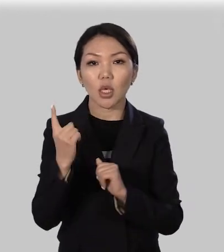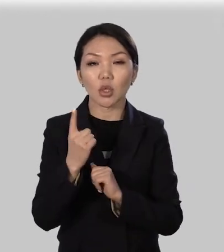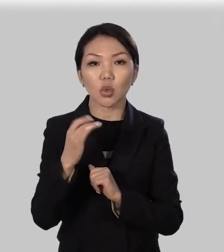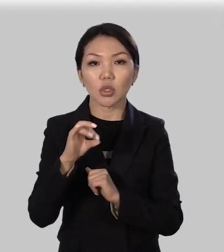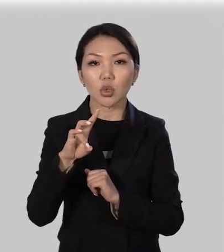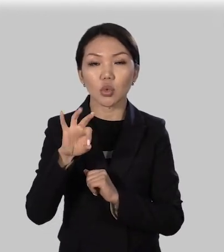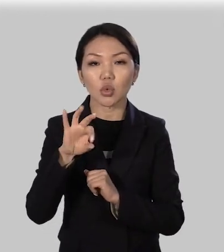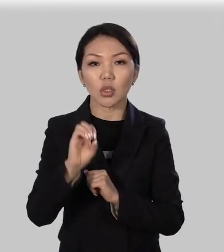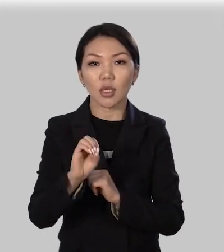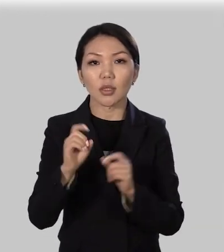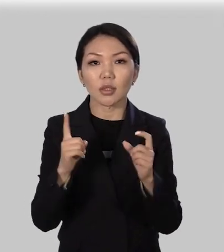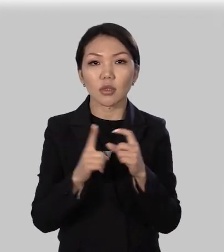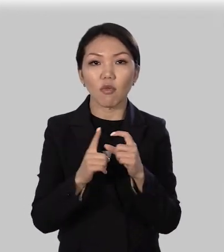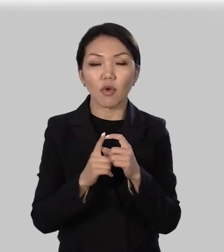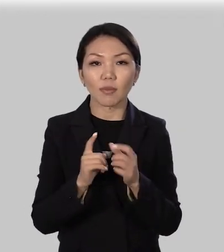слова.